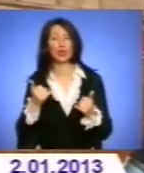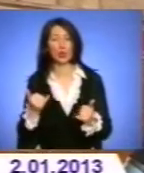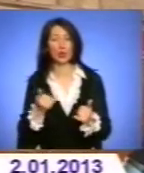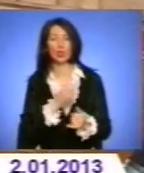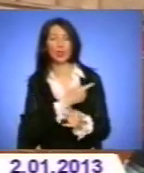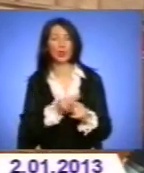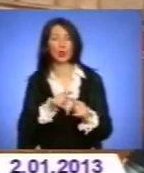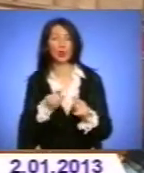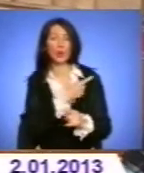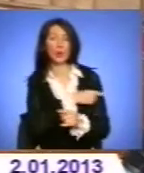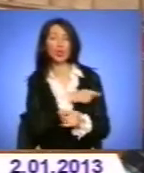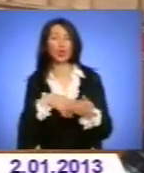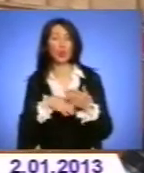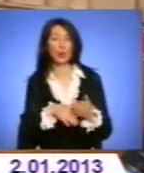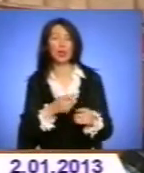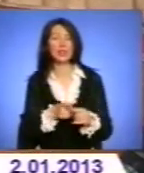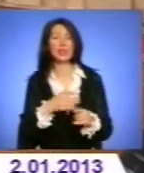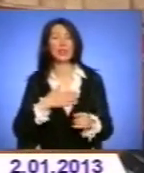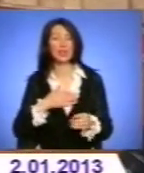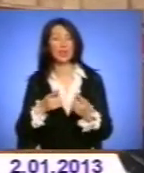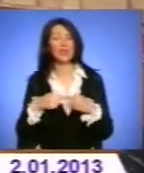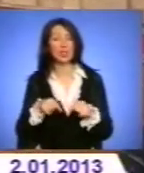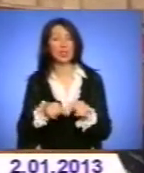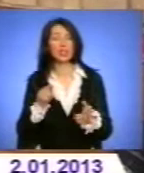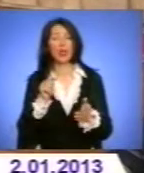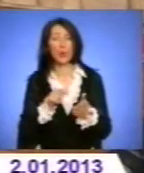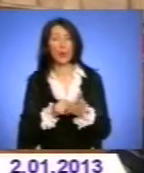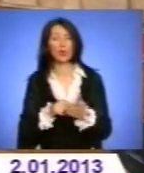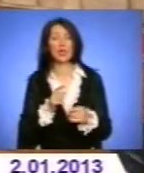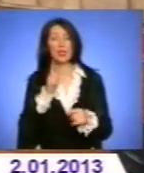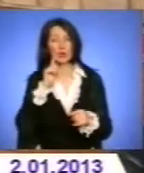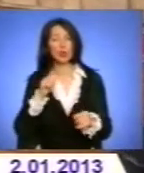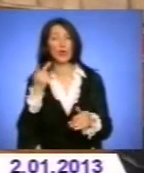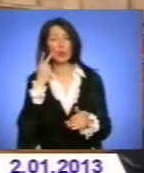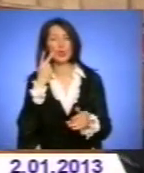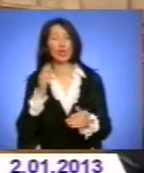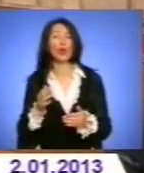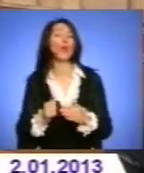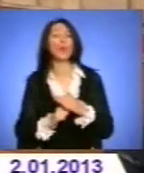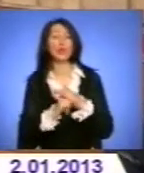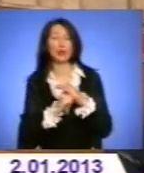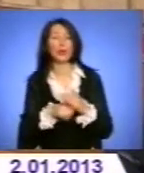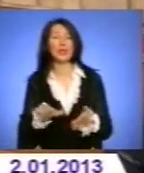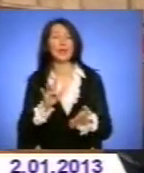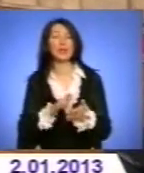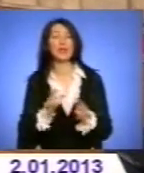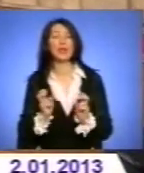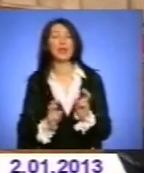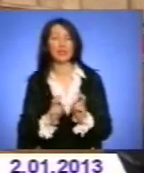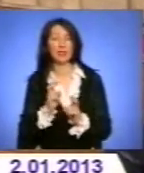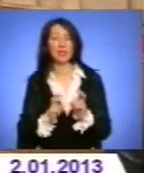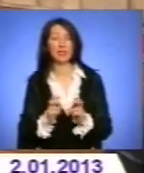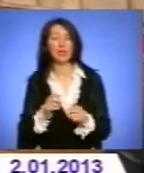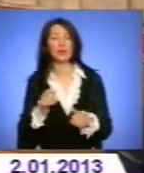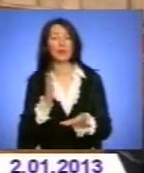медичної допомоги. А це наші відділення, це пункти тимчасового і постійного базування, це міська станція. Поставлене основне завдання –